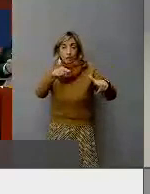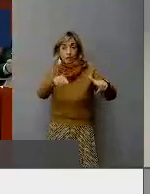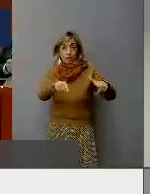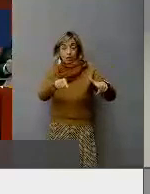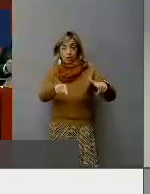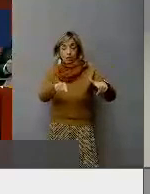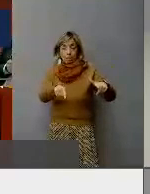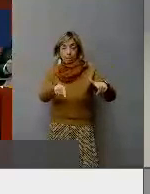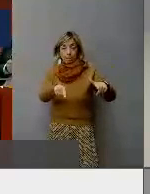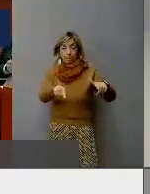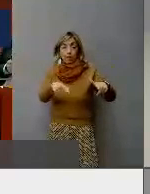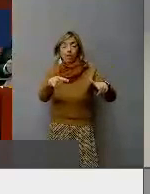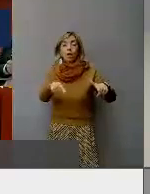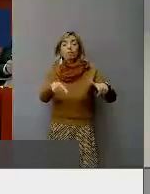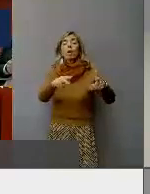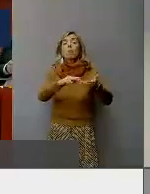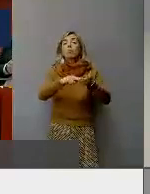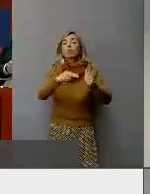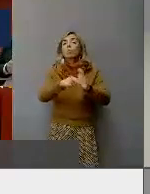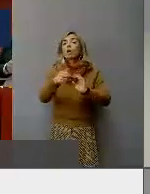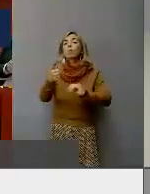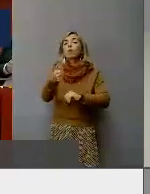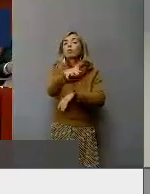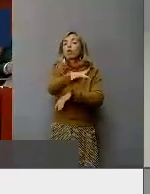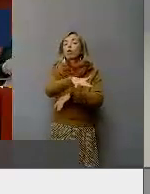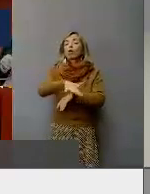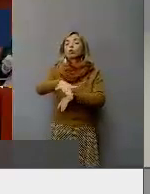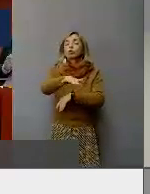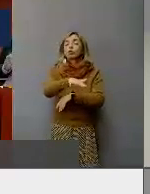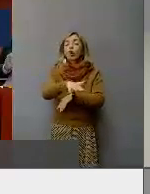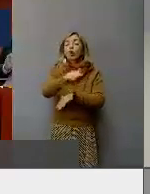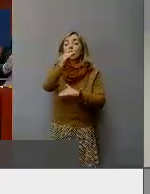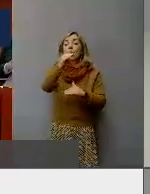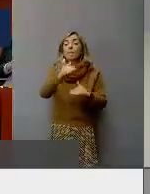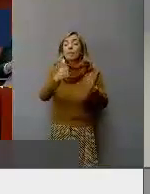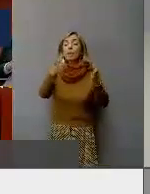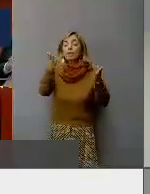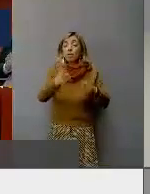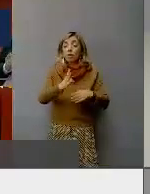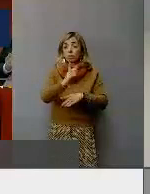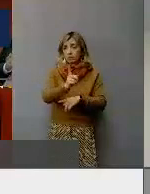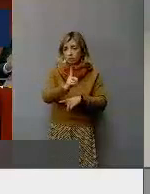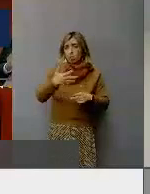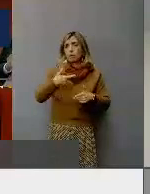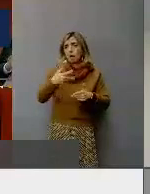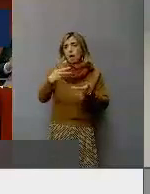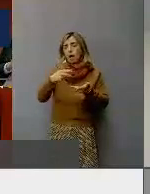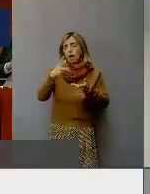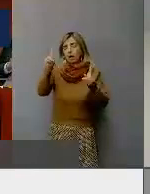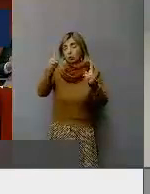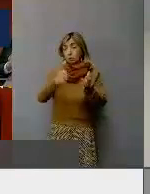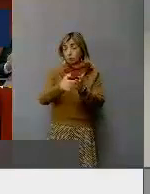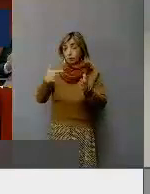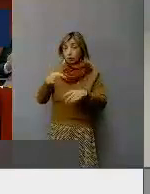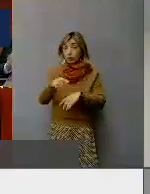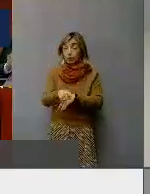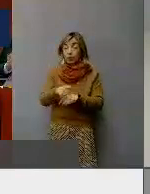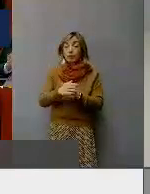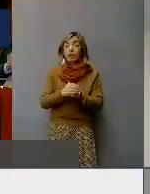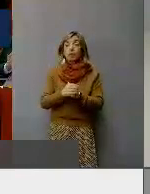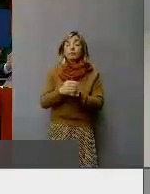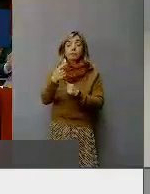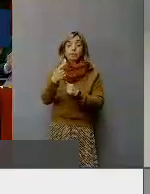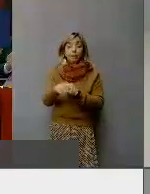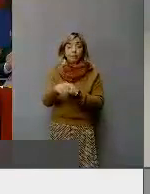alla zona del municipio della media val bisagno ma sicuramente un tema importante con questo